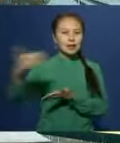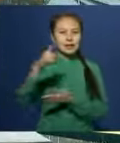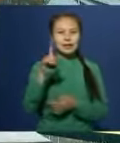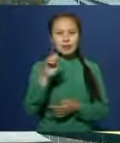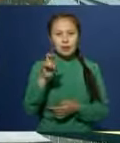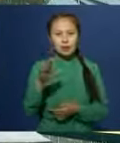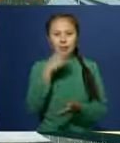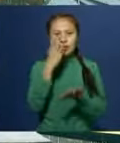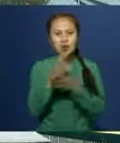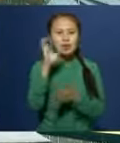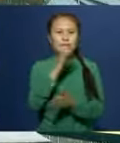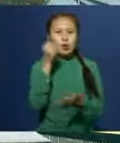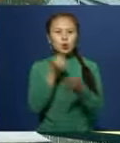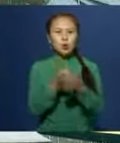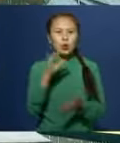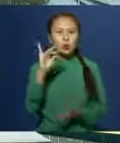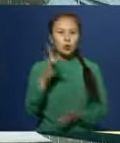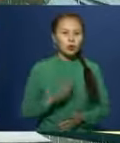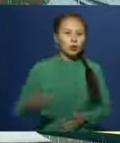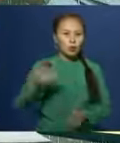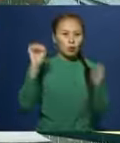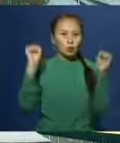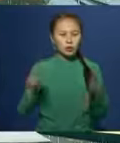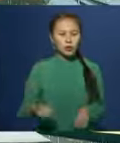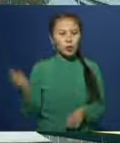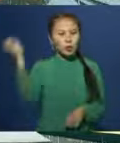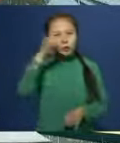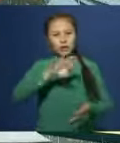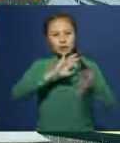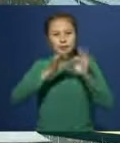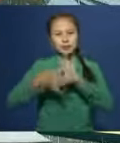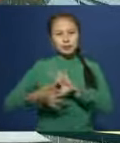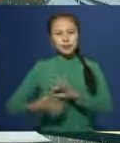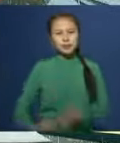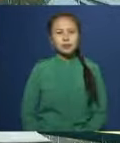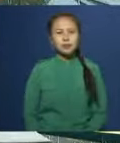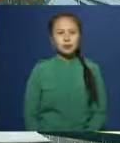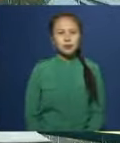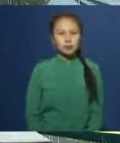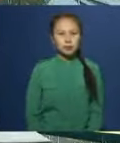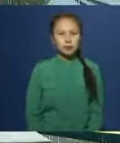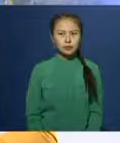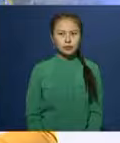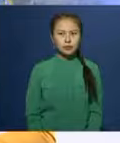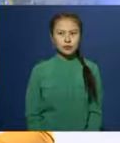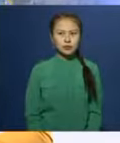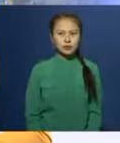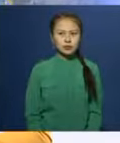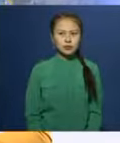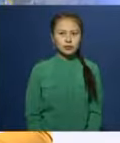батысына, солтүстігінен оңтүстігіне жеткізуге мүмкіндік береді. Тілшіміз Мөлдір Доспаева толықтырсын.